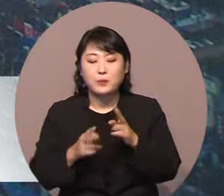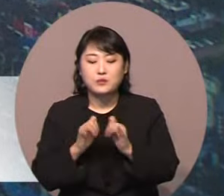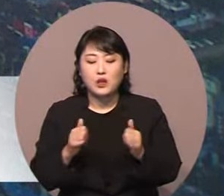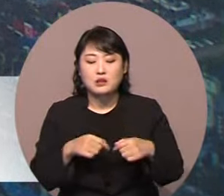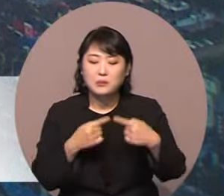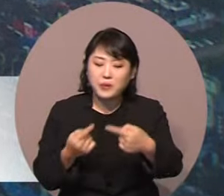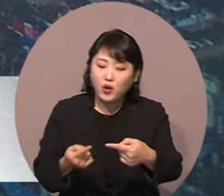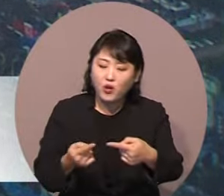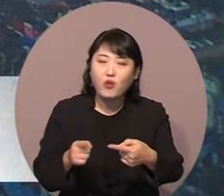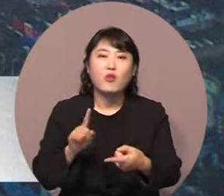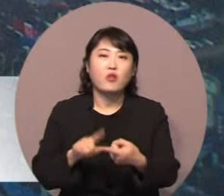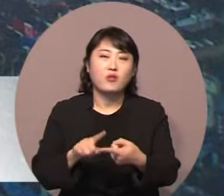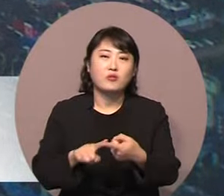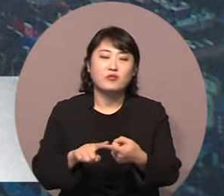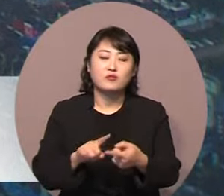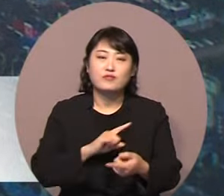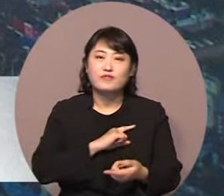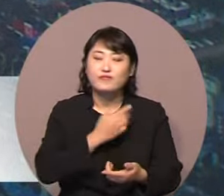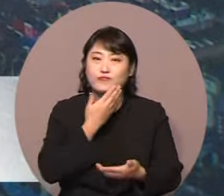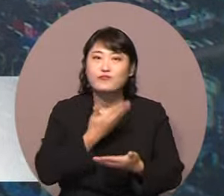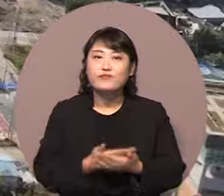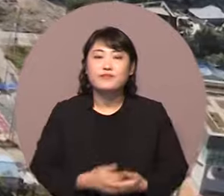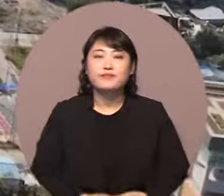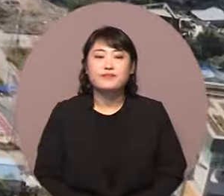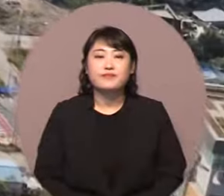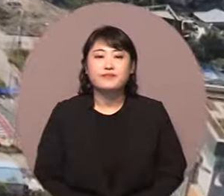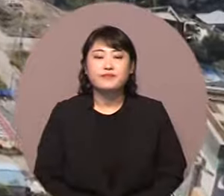관건이 될 전망입니다. 김지혜 기자입니다.